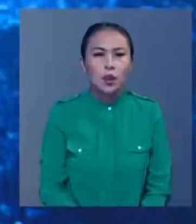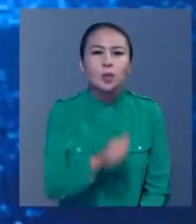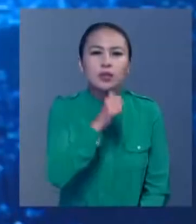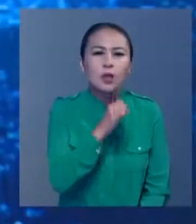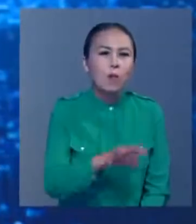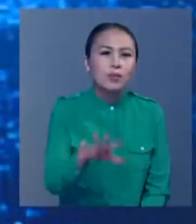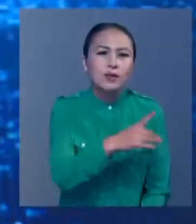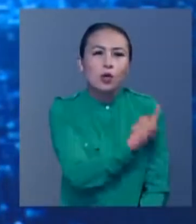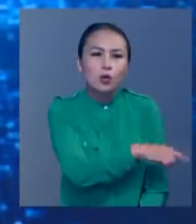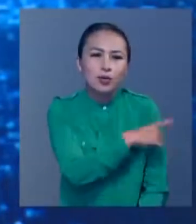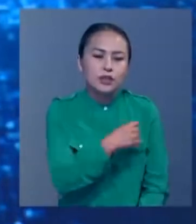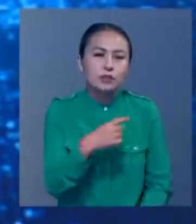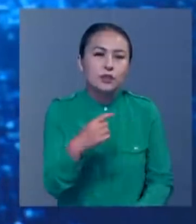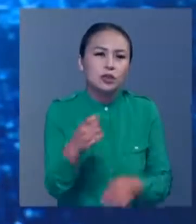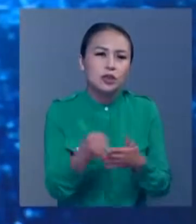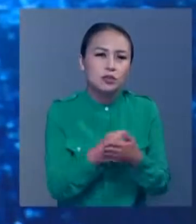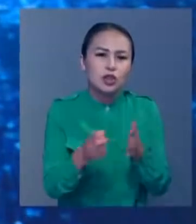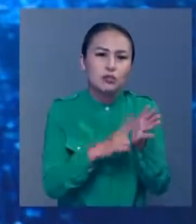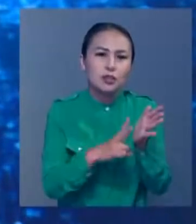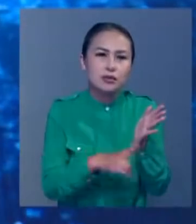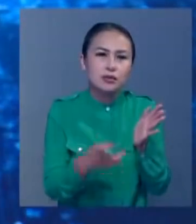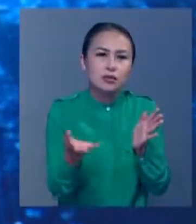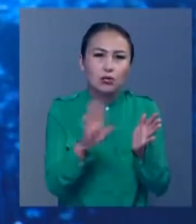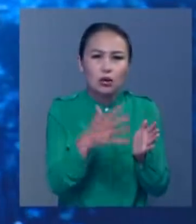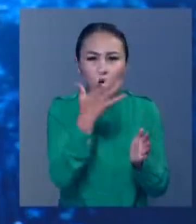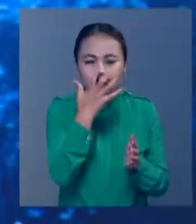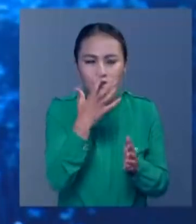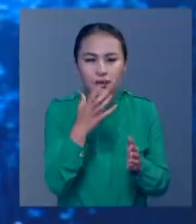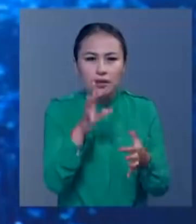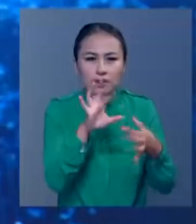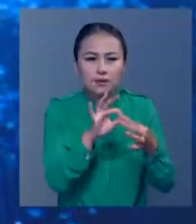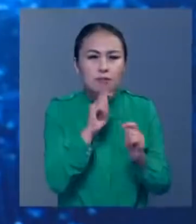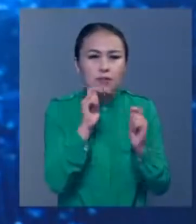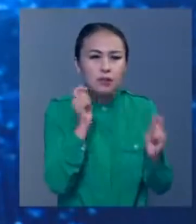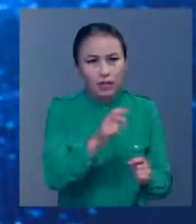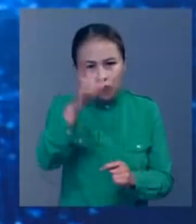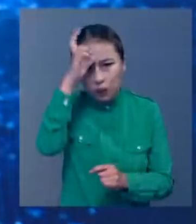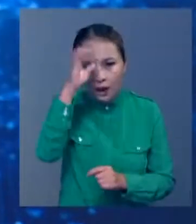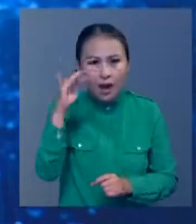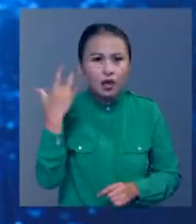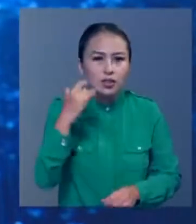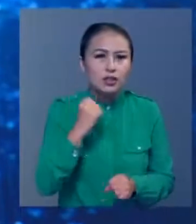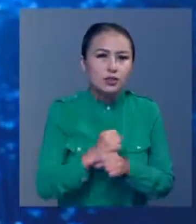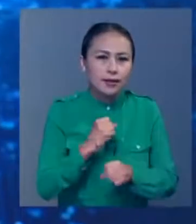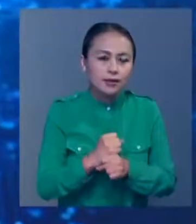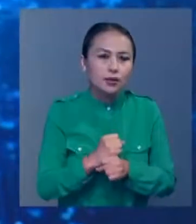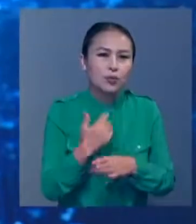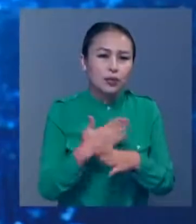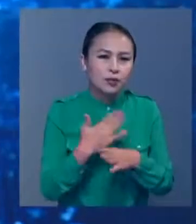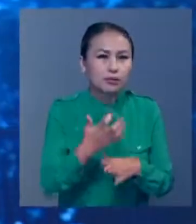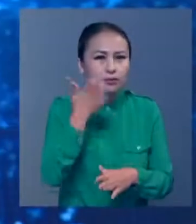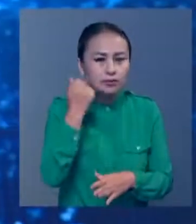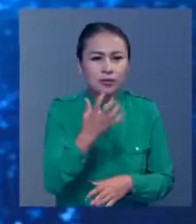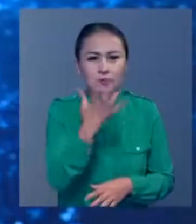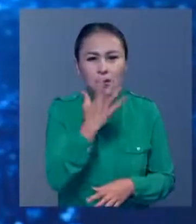Қостанай облысының ауруханаларына демеушілер 70 дана оттегі концентратын сыйлады. Түркия және Ақшта жасалған құралдар көмегімен тыныс